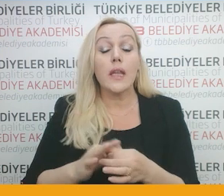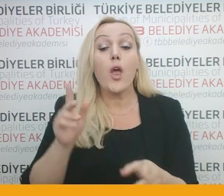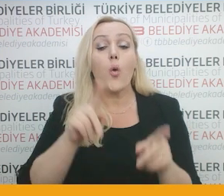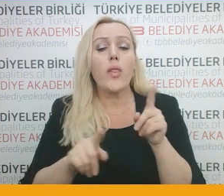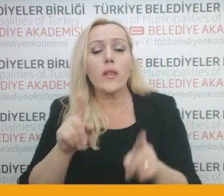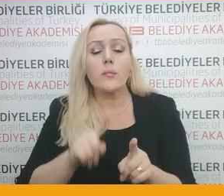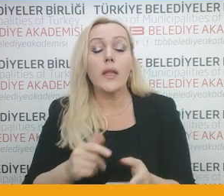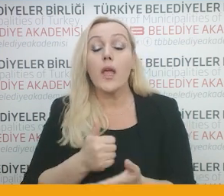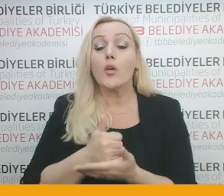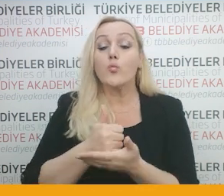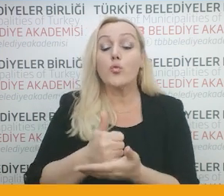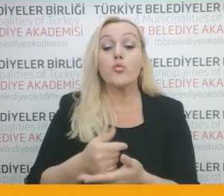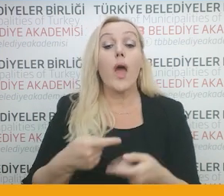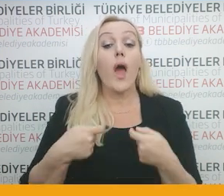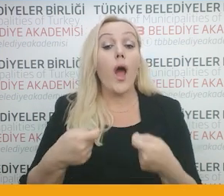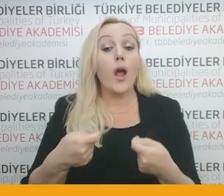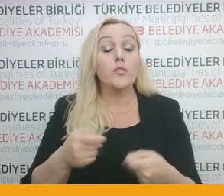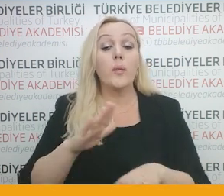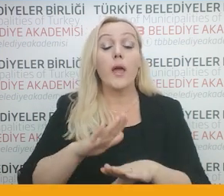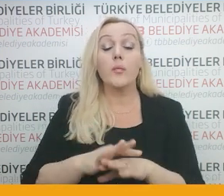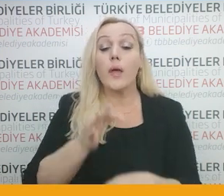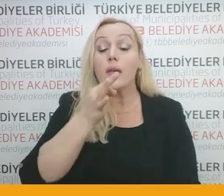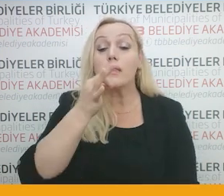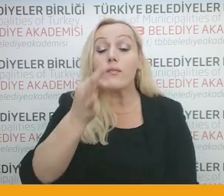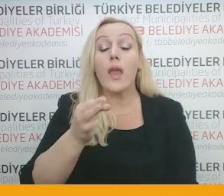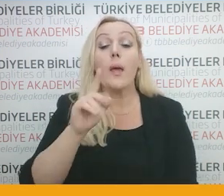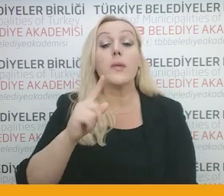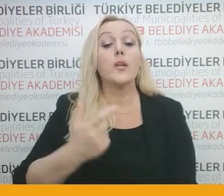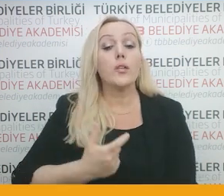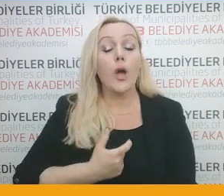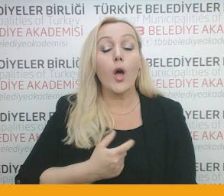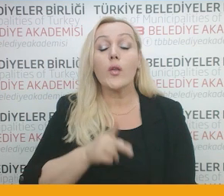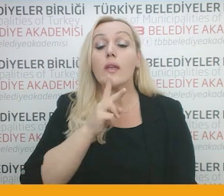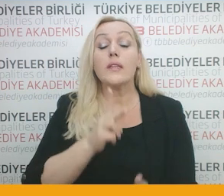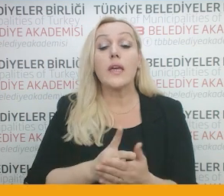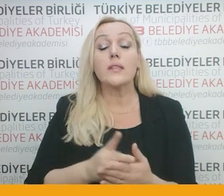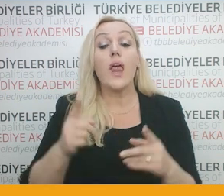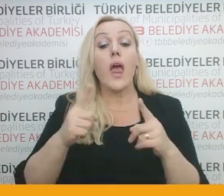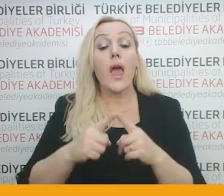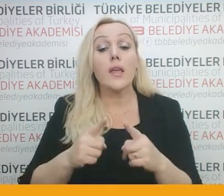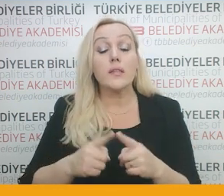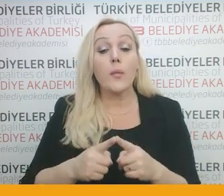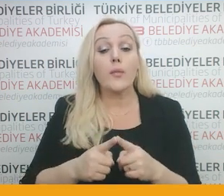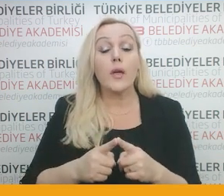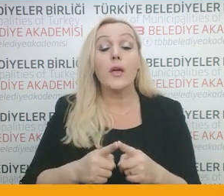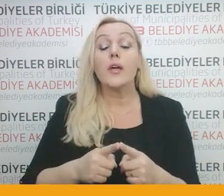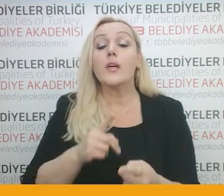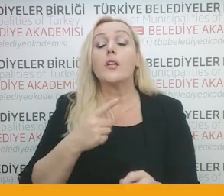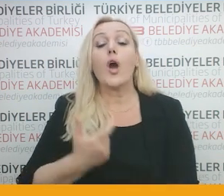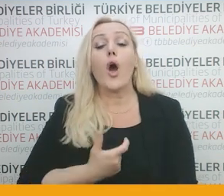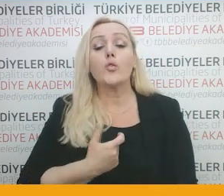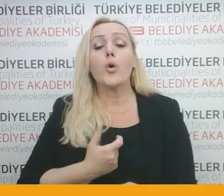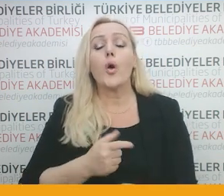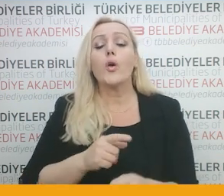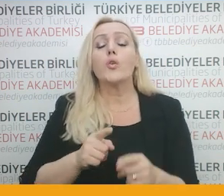dedik? Bütçe harcama yapılmasına izin veren bir kanun, kesin hesap kanunu dönem bittikten sonra yapılan